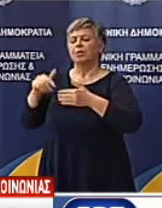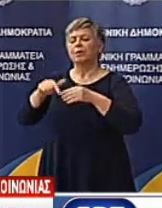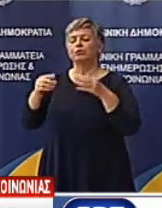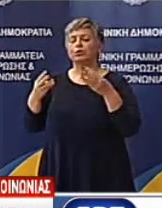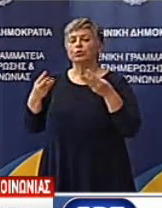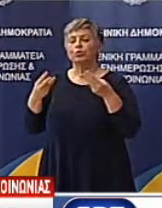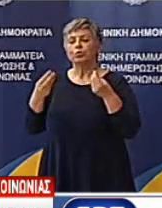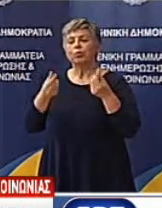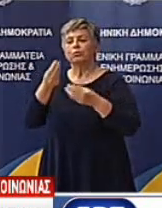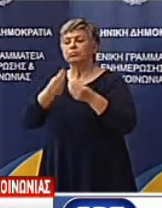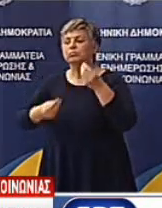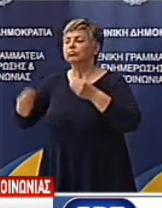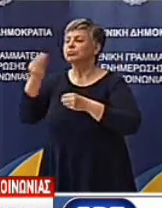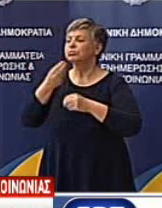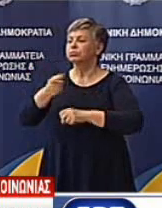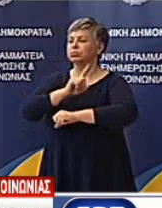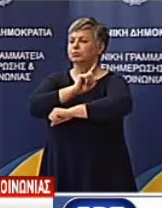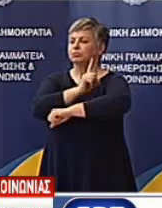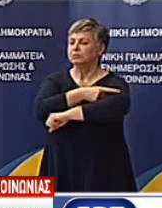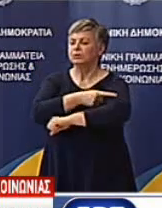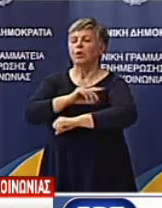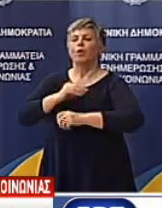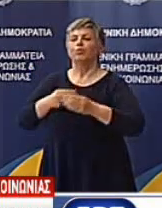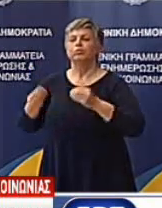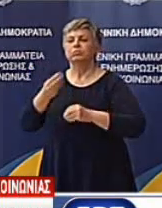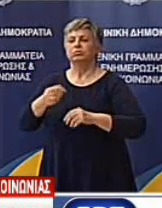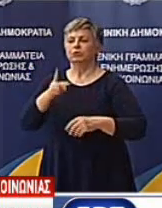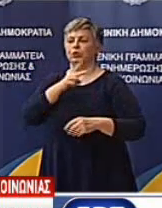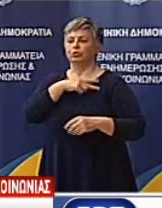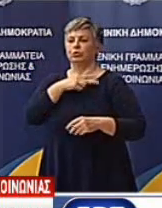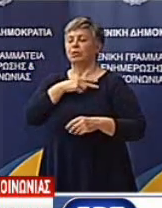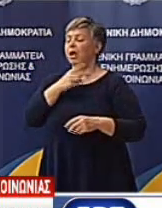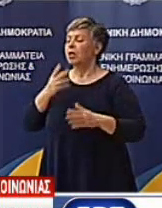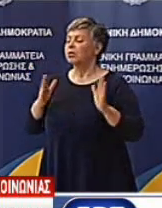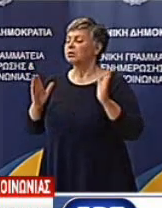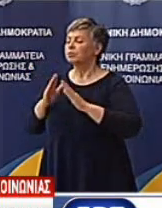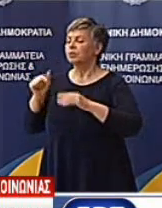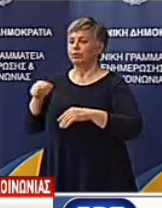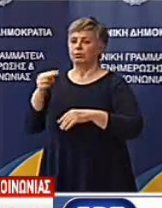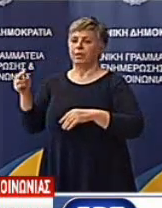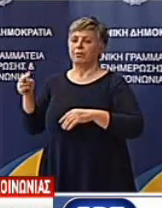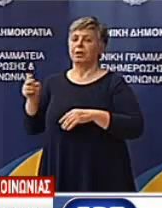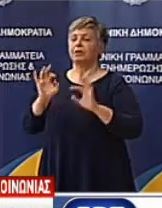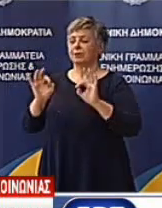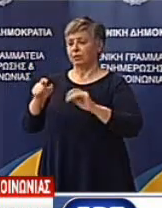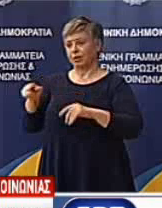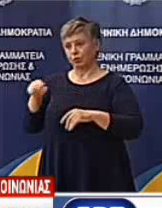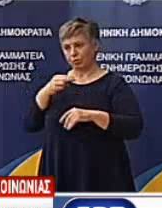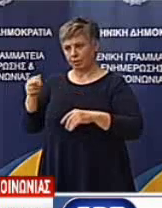παραπέρα τη χώρα σε αυτό το δύσκολο και οικονομικά δύσκολο να αντιμετωπιστεί θέμα. Κύριος Αντζολέτος.